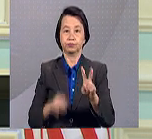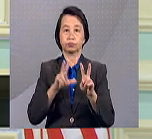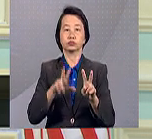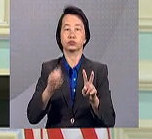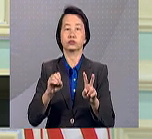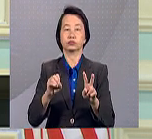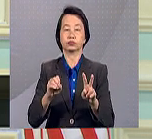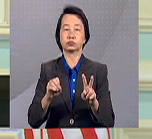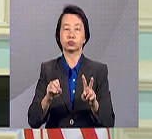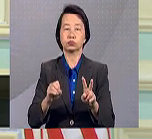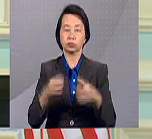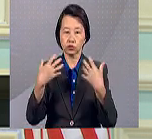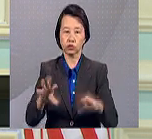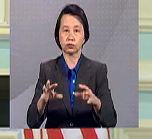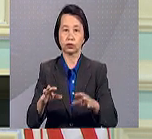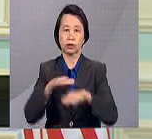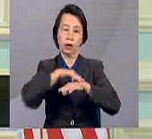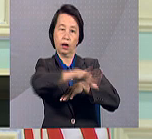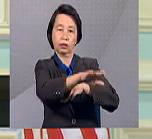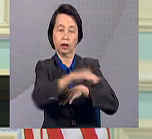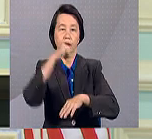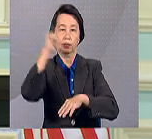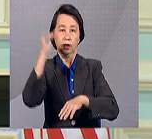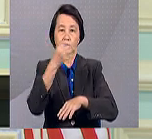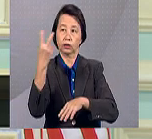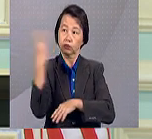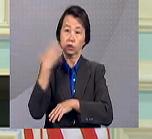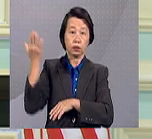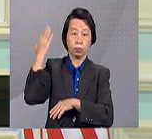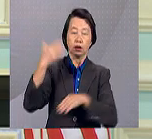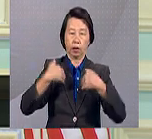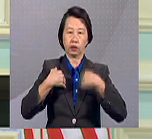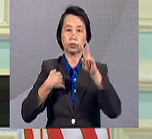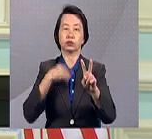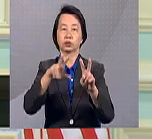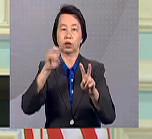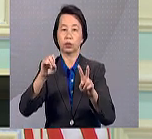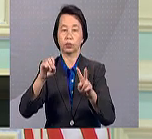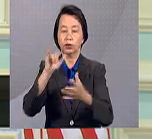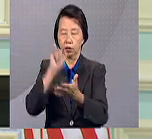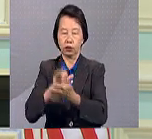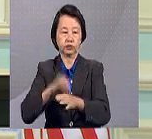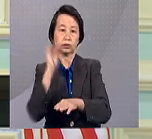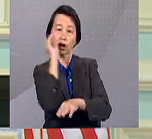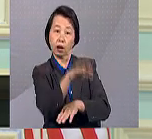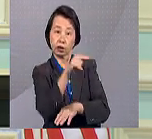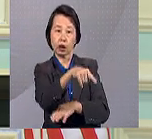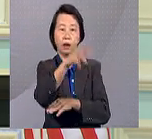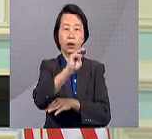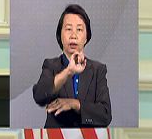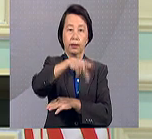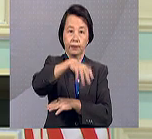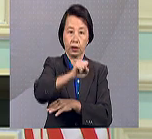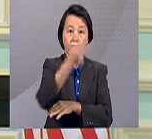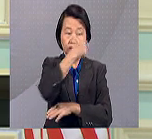230 yang telah pun dihantar. Semalam dengan kemarin ada 230. Itu pun dihantar ke Maibs. Maibs